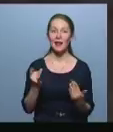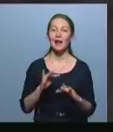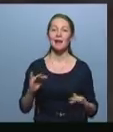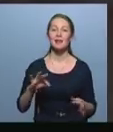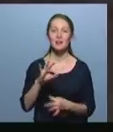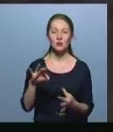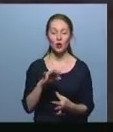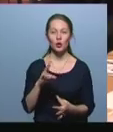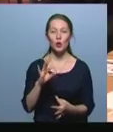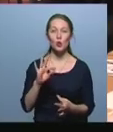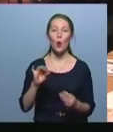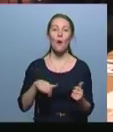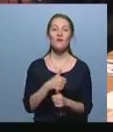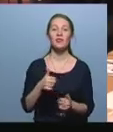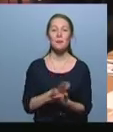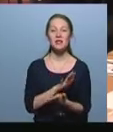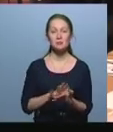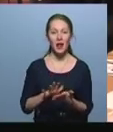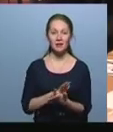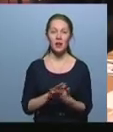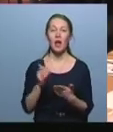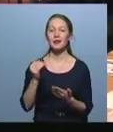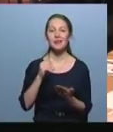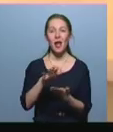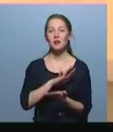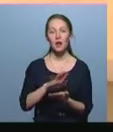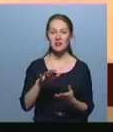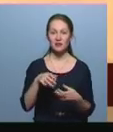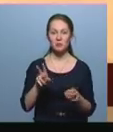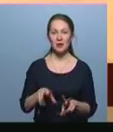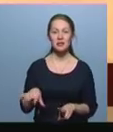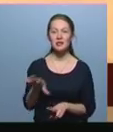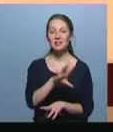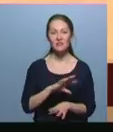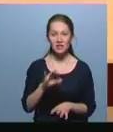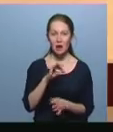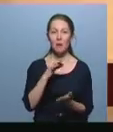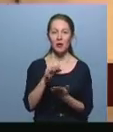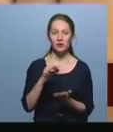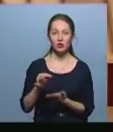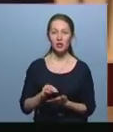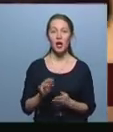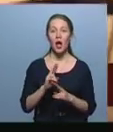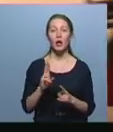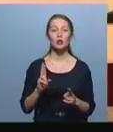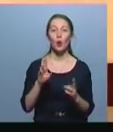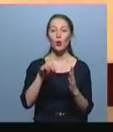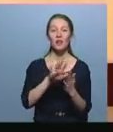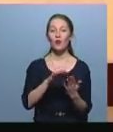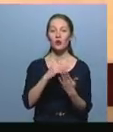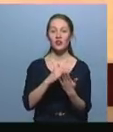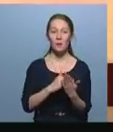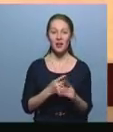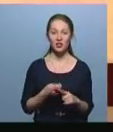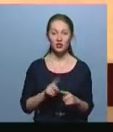вне бесплатной юридической помощи специалисты не отказывают никому. В случае, если люди подпадают под этот перечень, значит, оказывать